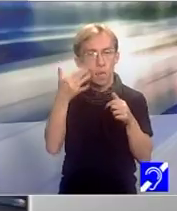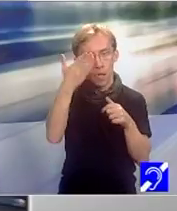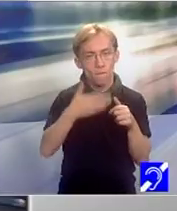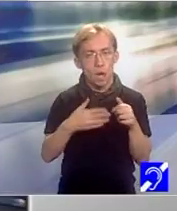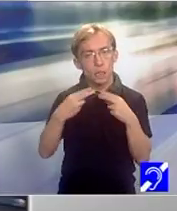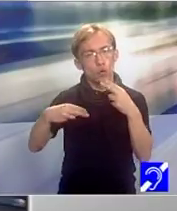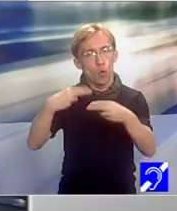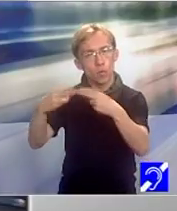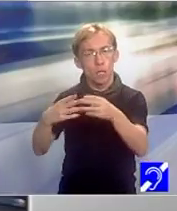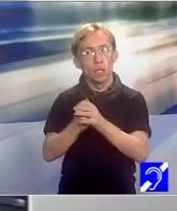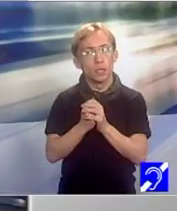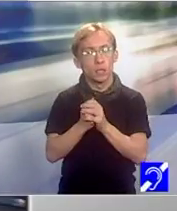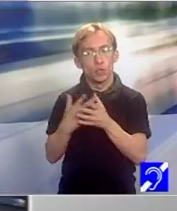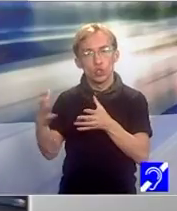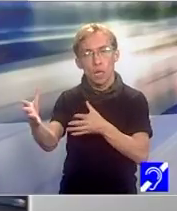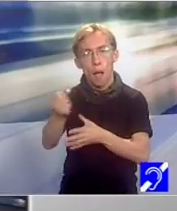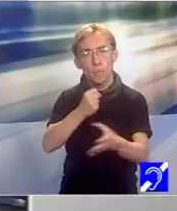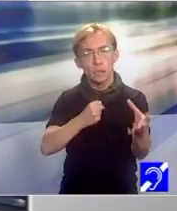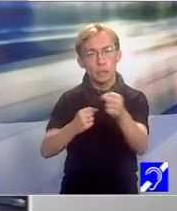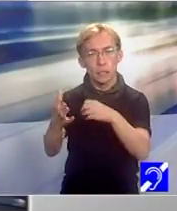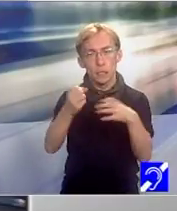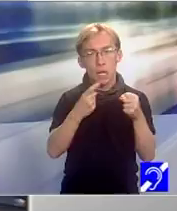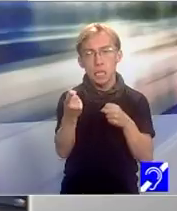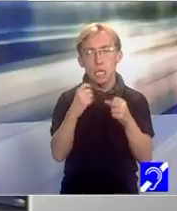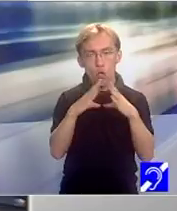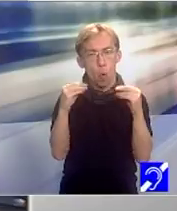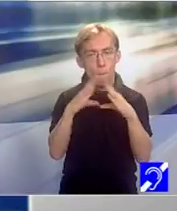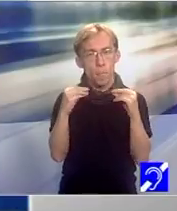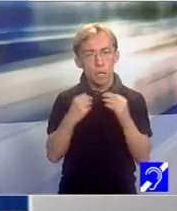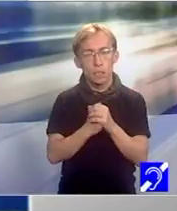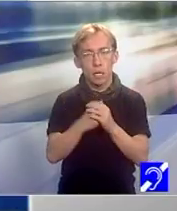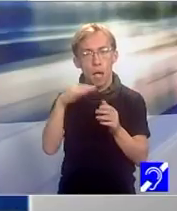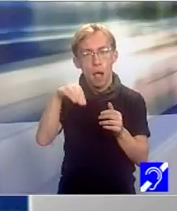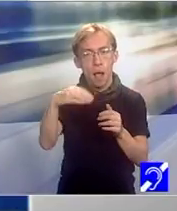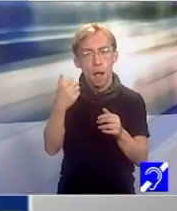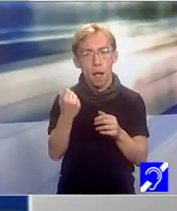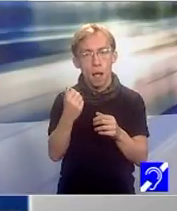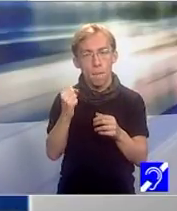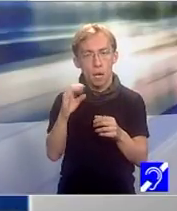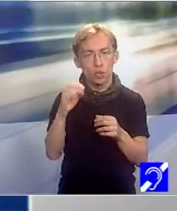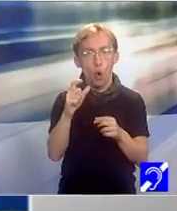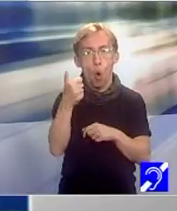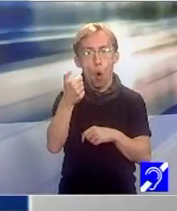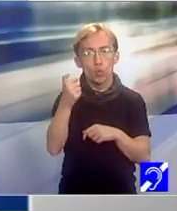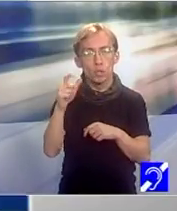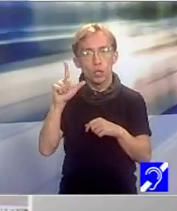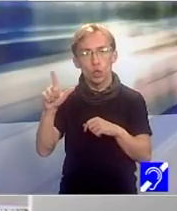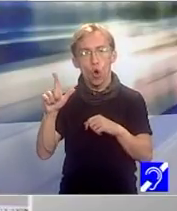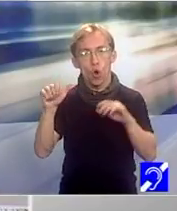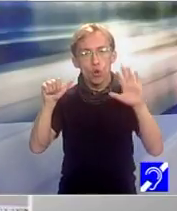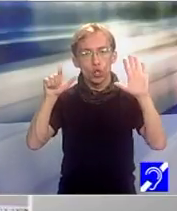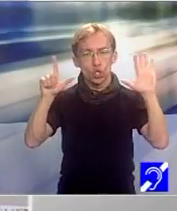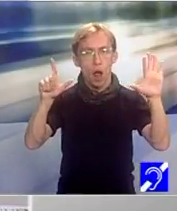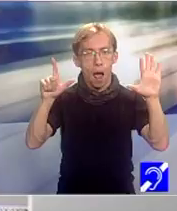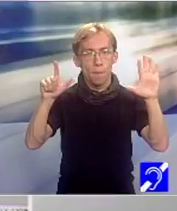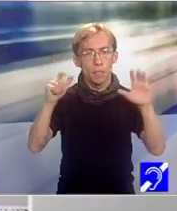continue. Și am început să-i strâng pe toți cei cu mastocitoză din România. Să le povestesc. 127. În momentul de față.